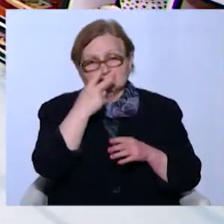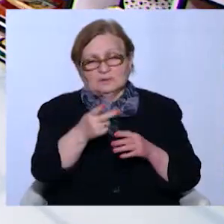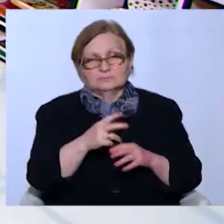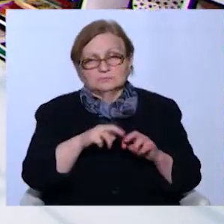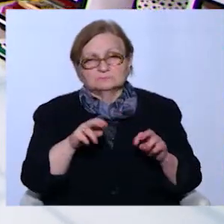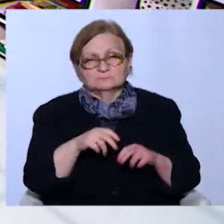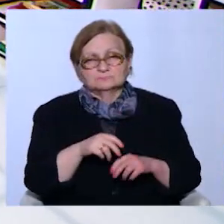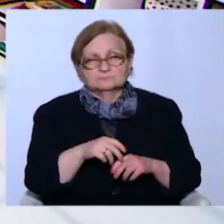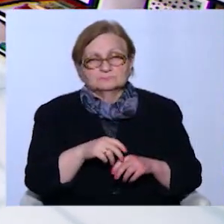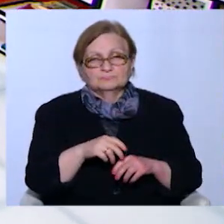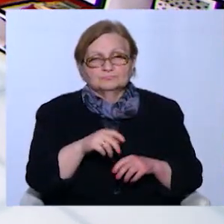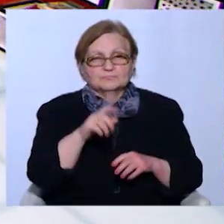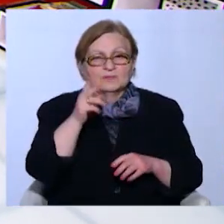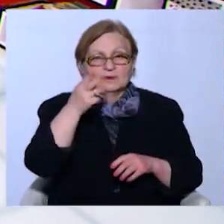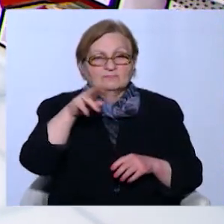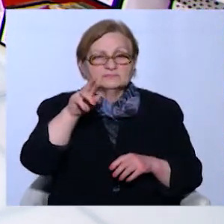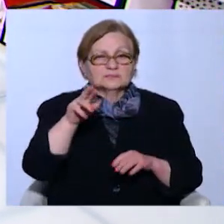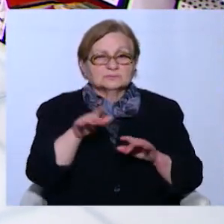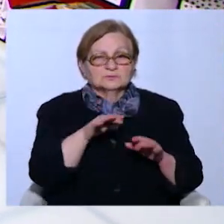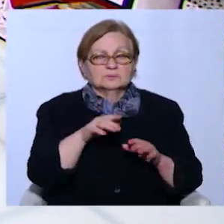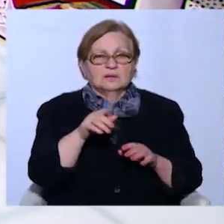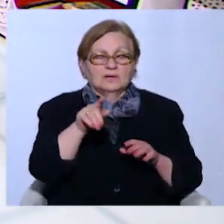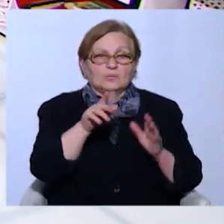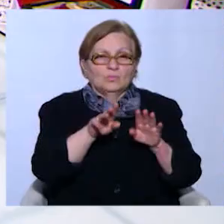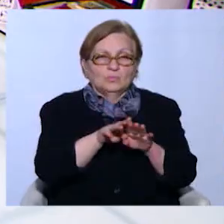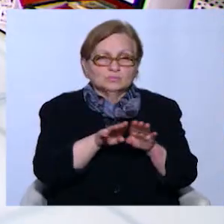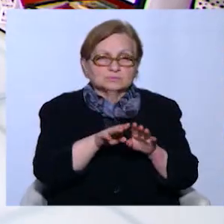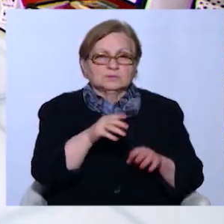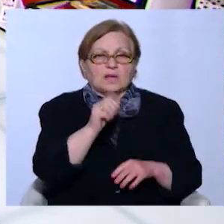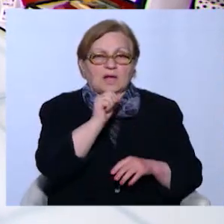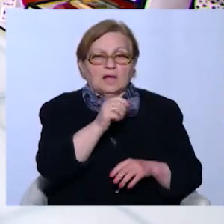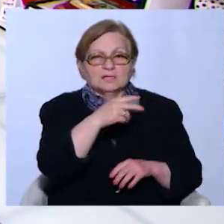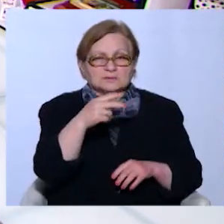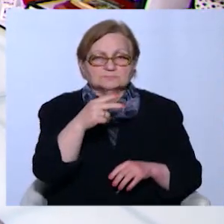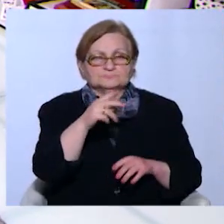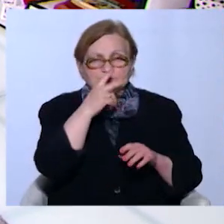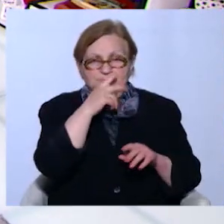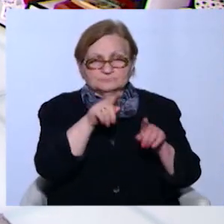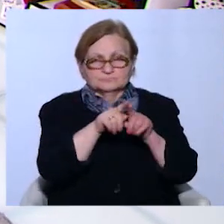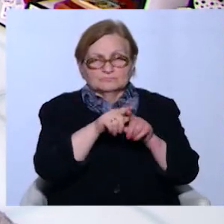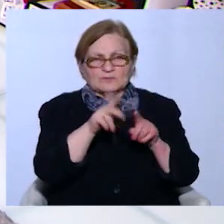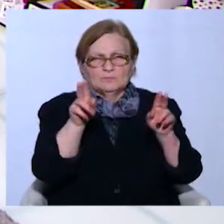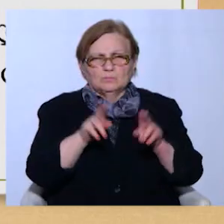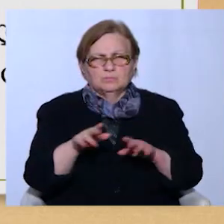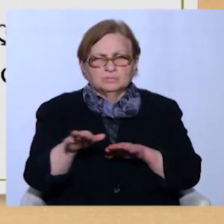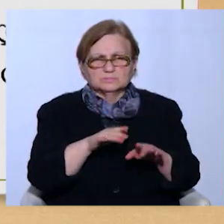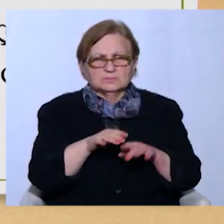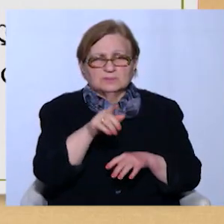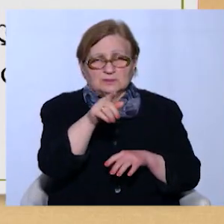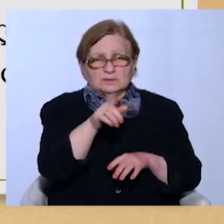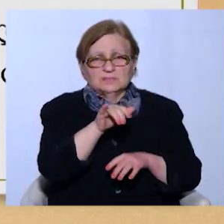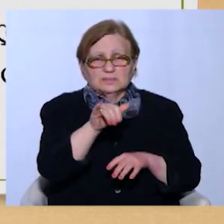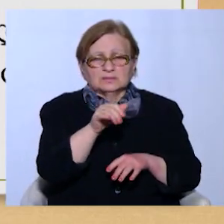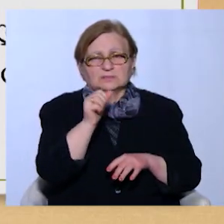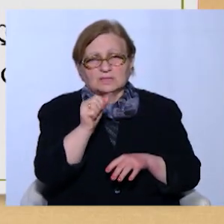დავიწყოთ. Კვადრატული ფუნქცია ეწოდება y უდრის ax კვადრატ პლუს bx პლუს c სახის ფუნქციას, სადაც a